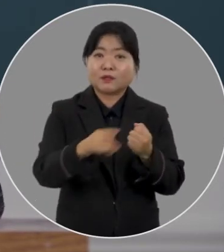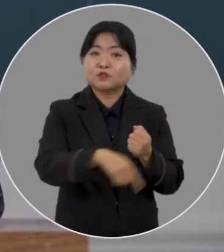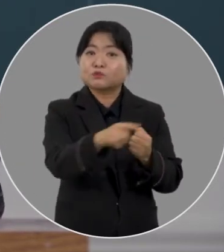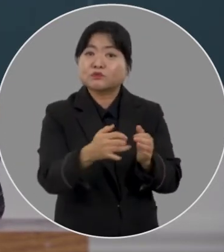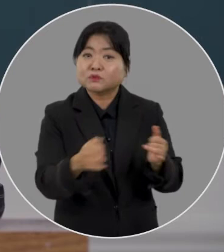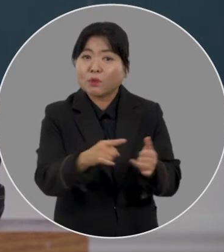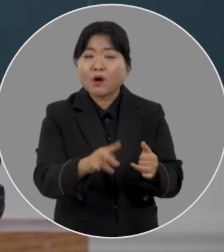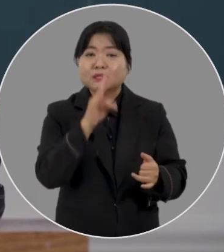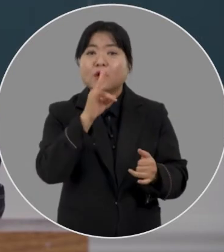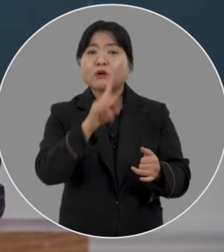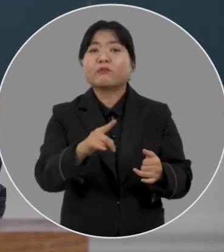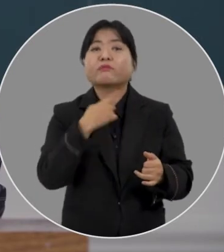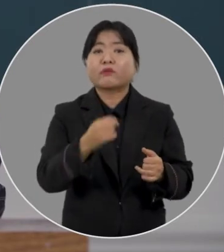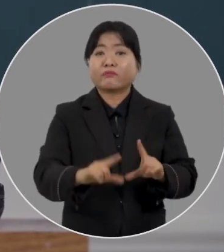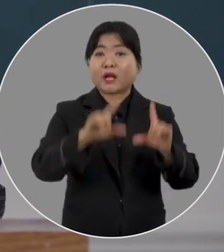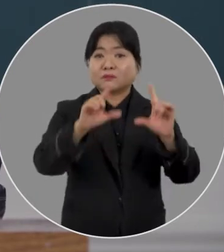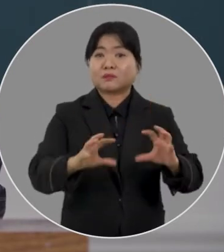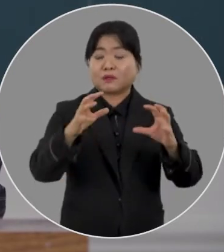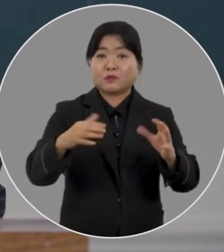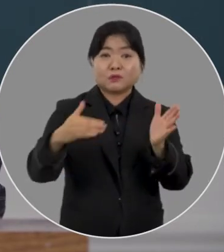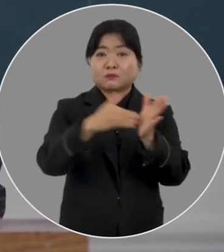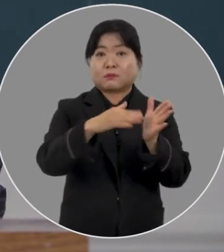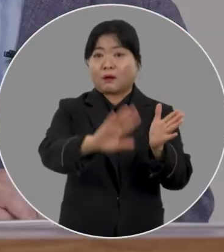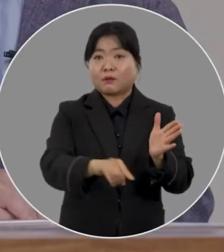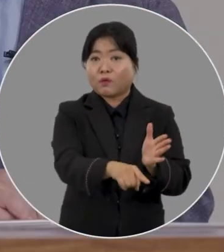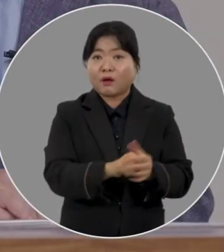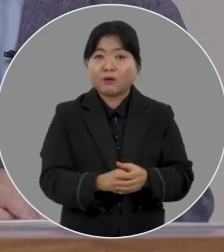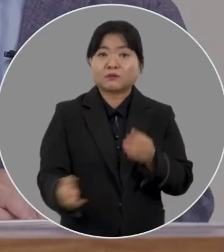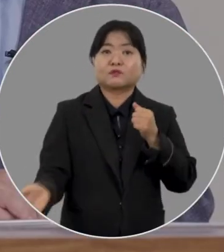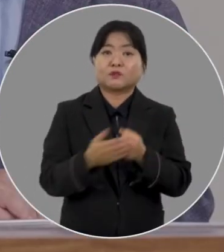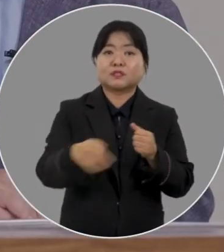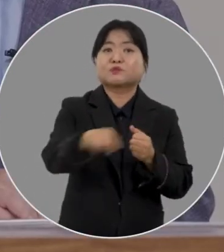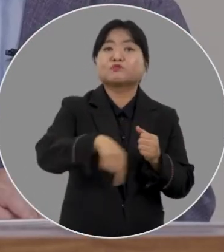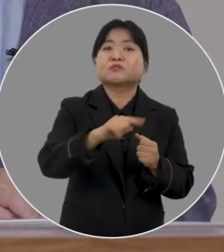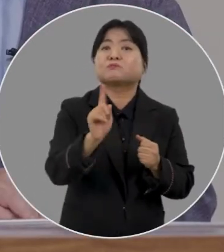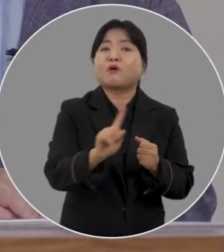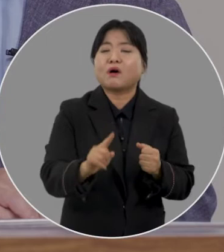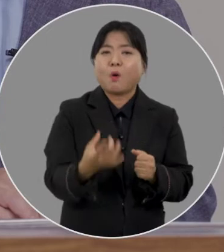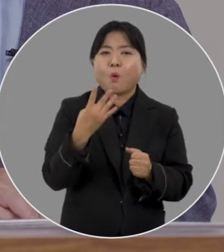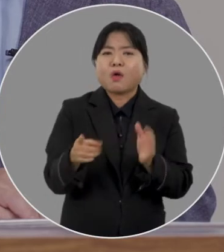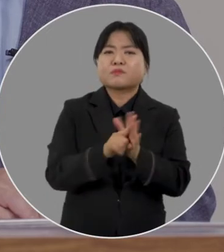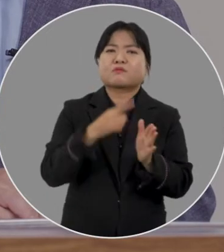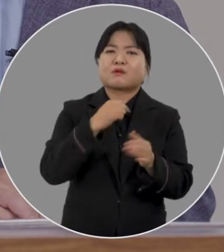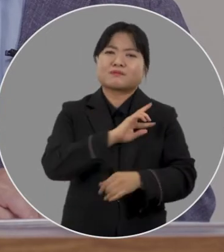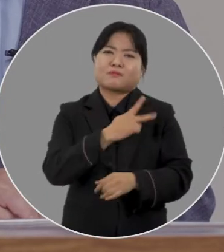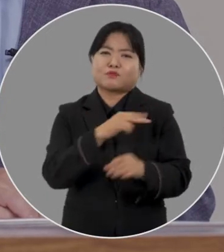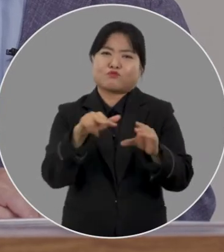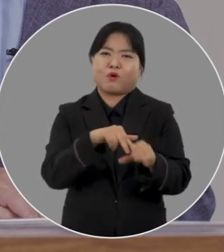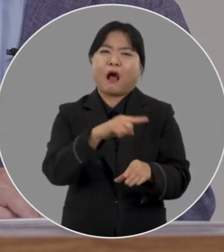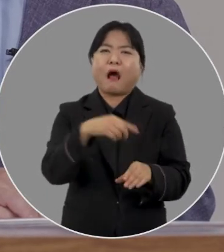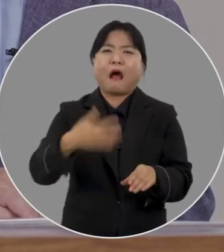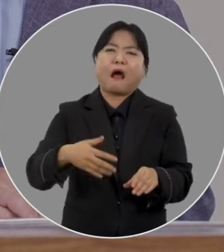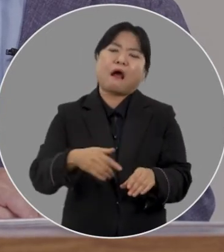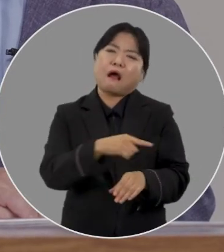그분들도 예언했던 날에 세상이 종말하지 않는 거예요. 그랬더니 그분들이 기존에 믿어왔던 사이비 종교를